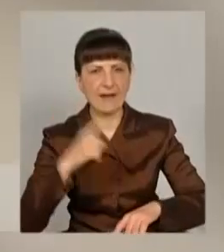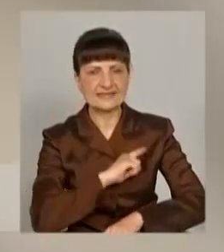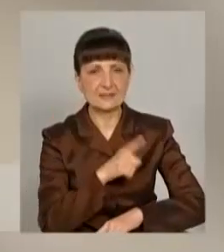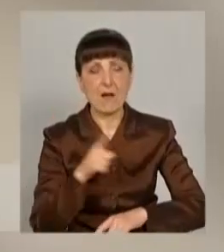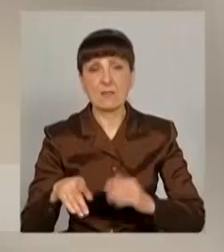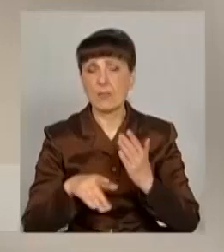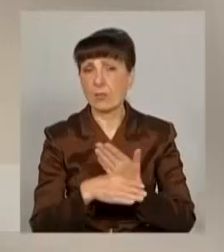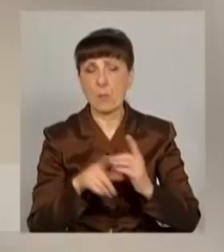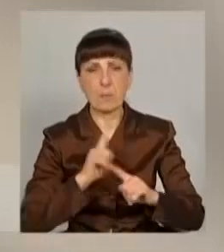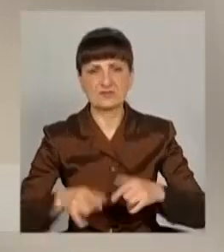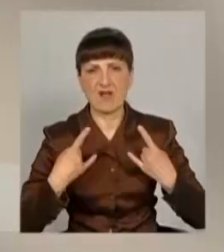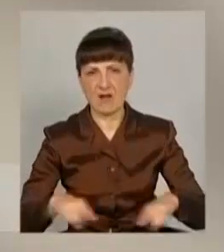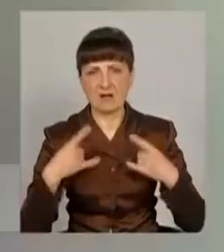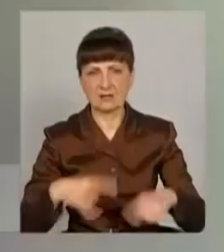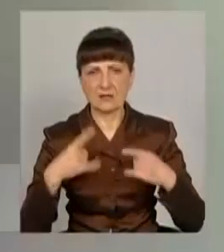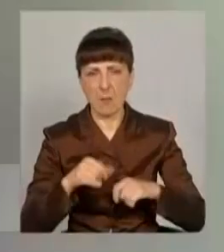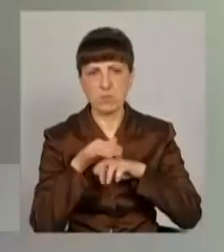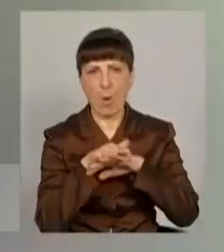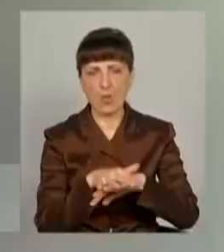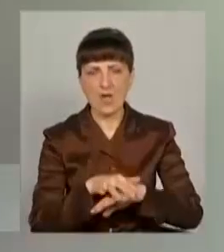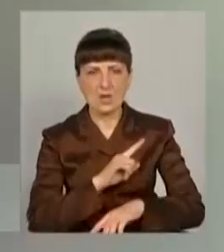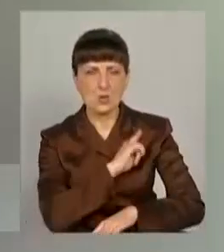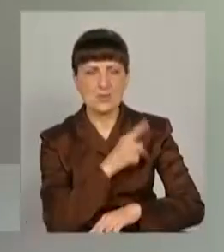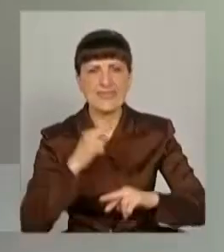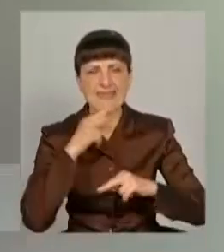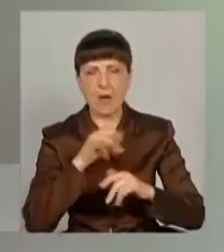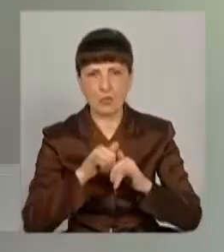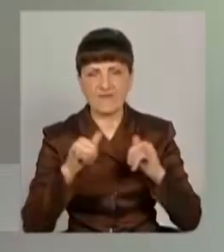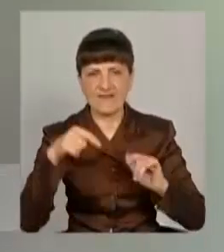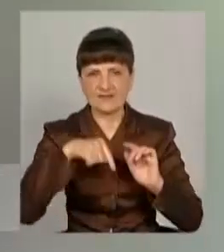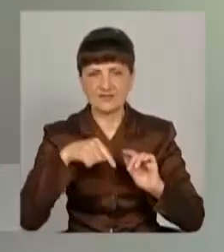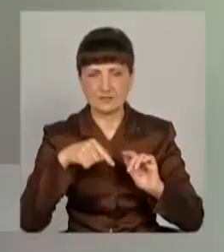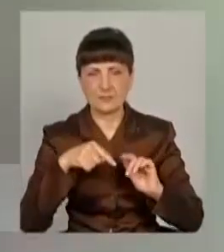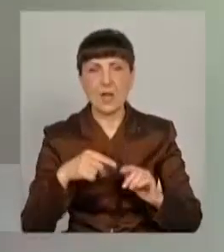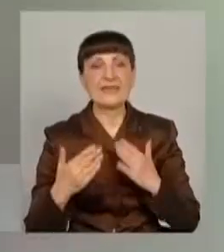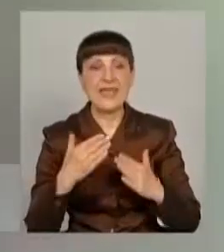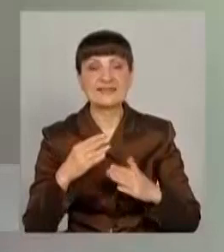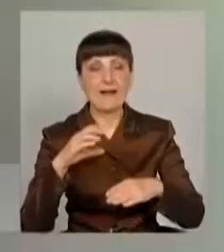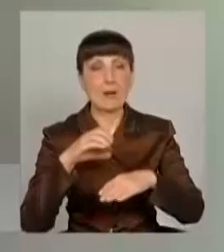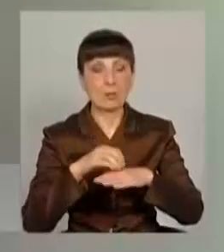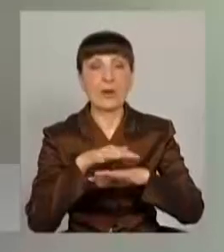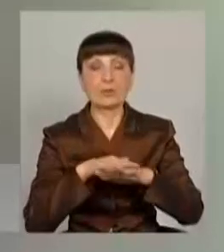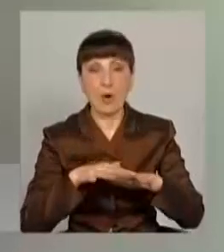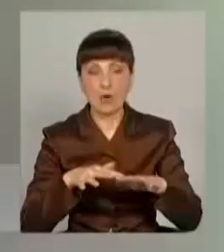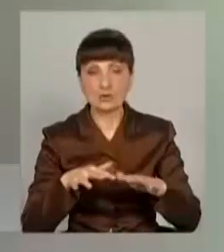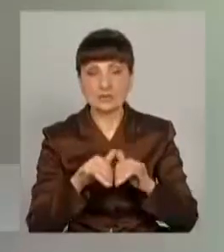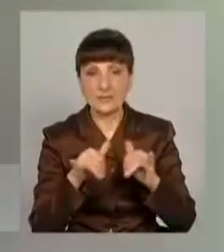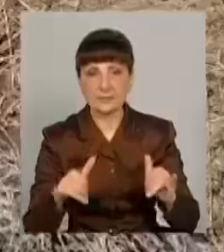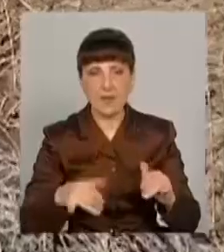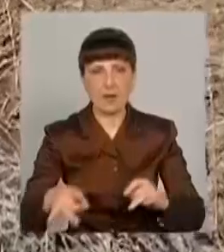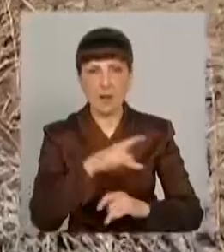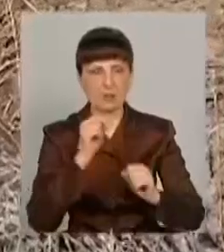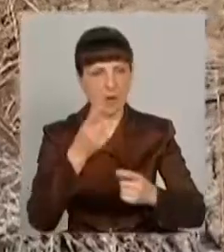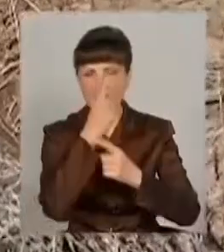способствует быстрому размножению и повышенная ядовитости опасных паукообразных к слову если каракурта продолжат размножаться то в районе могут